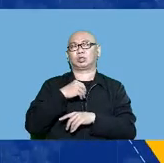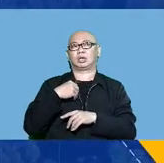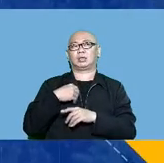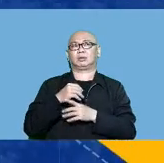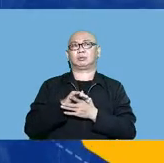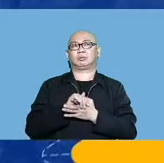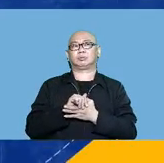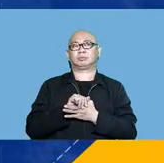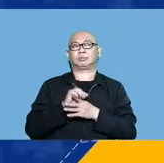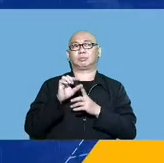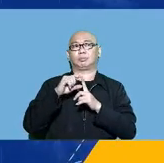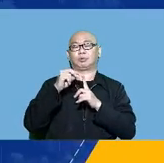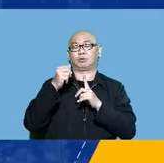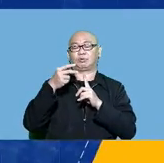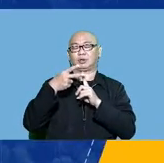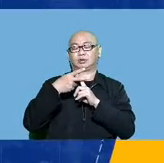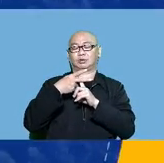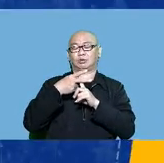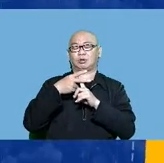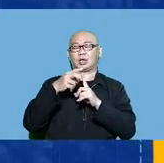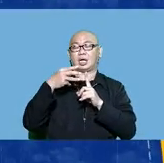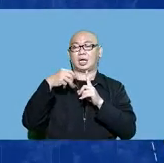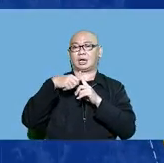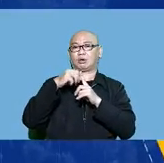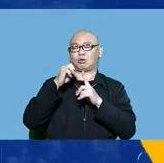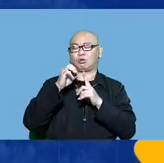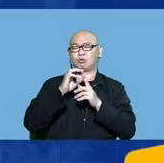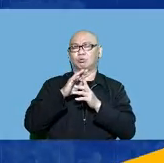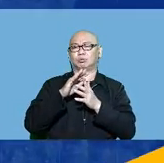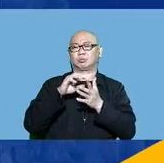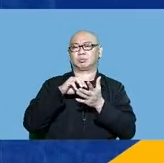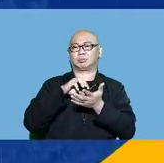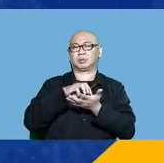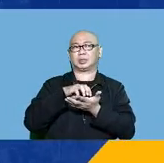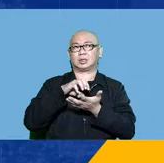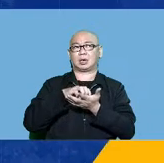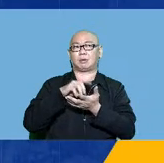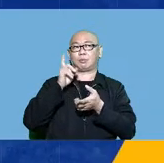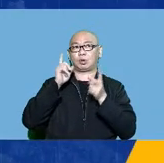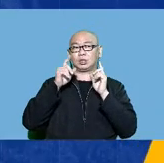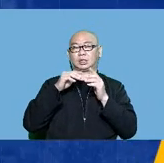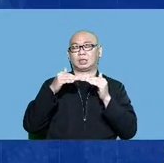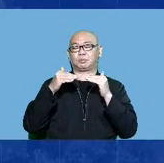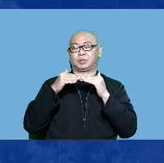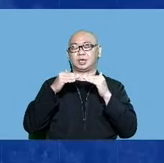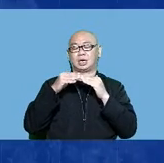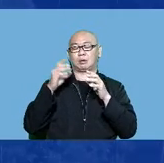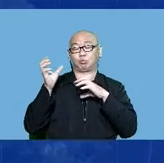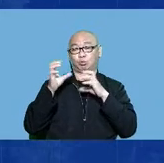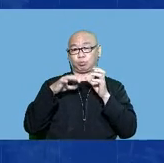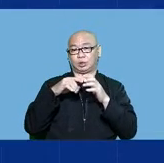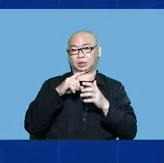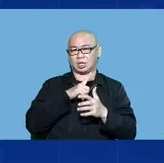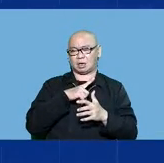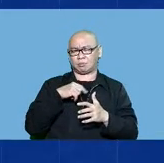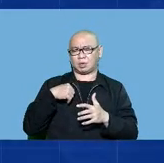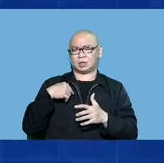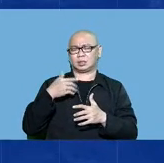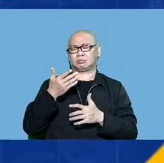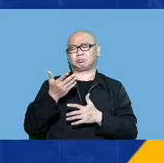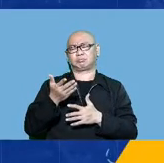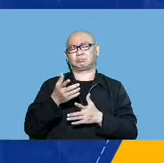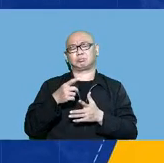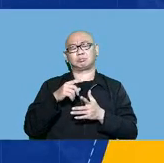Profesor Eko Handoyo juga seorang akademisi pada bidang politik dan kebijakan publik. Selama ini beliau juga